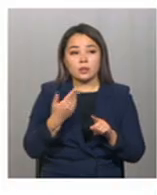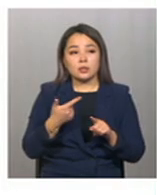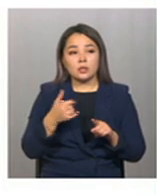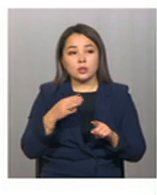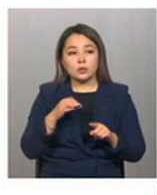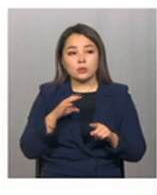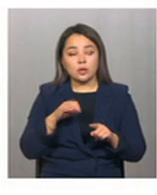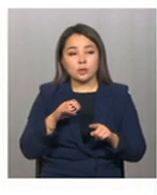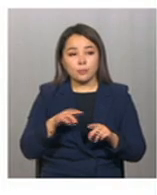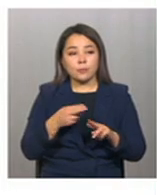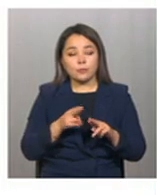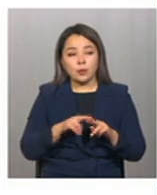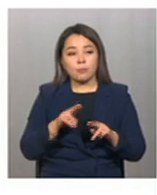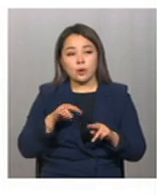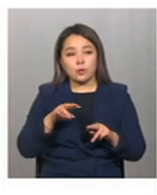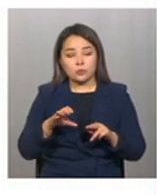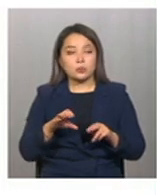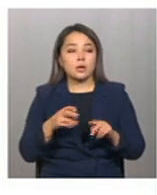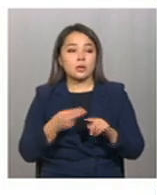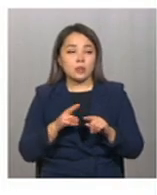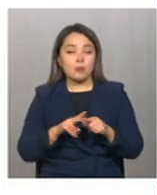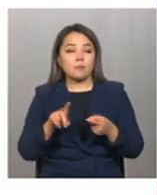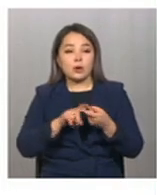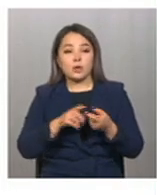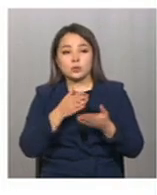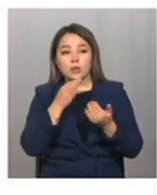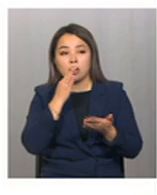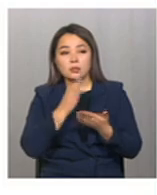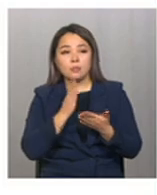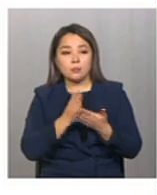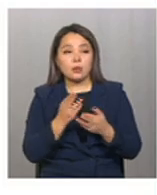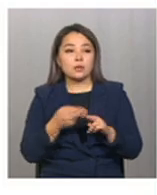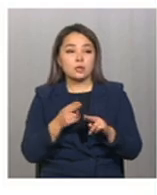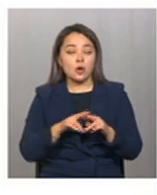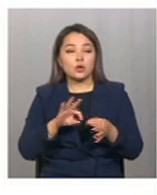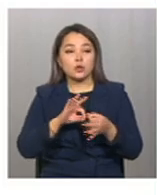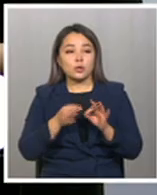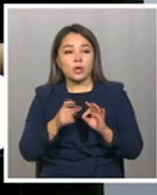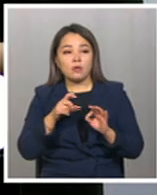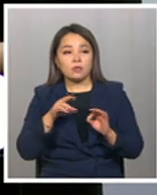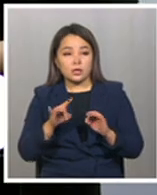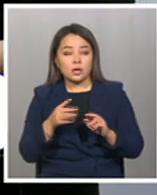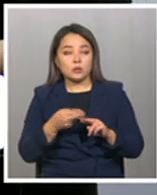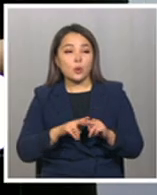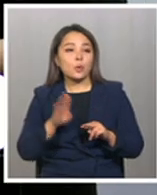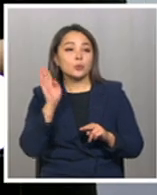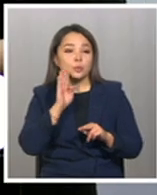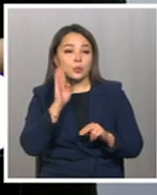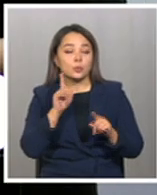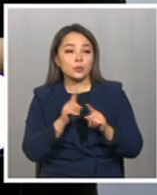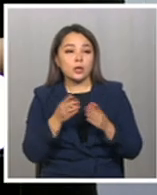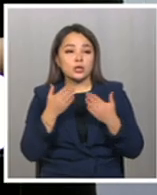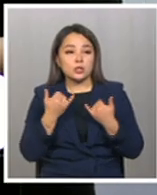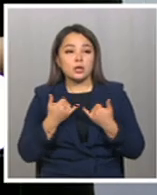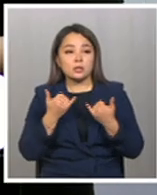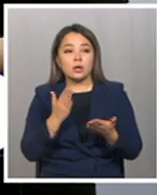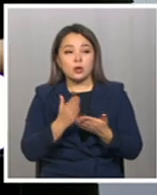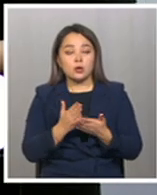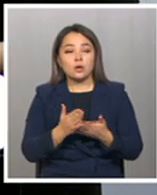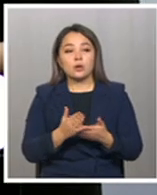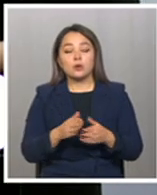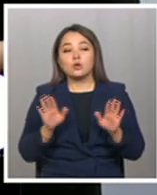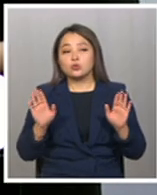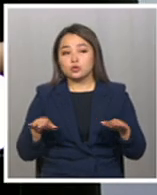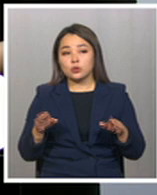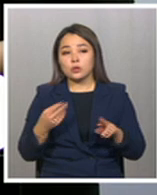гидроксотоп полюсті байланысы жоқ болғандықтан. Ал күрделі эфирлер суда жеңіл болып келеді. Ұшқыш